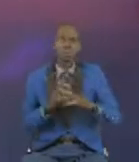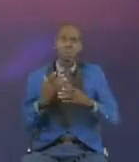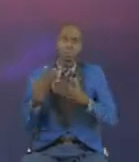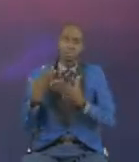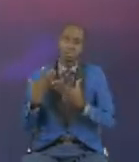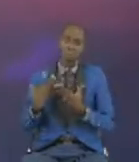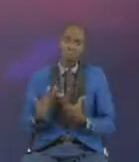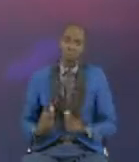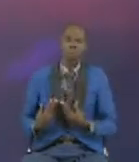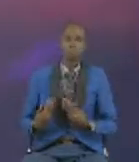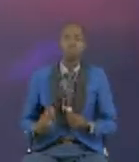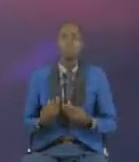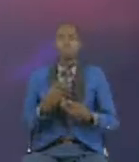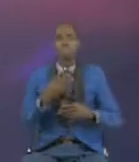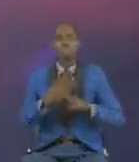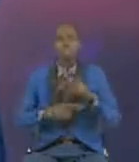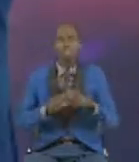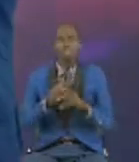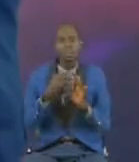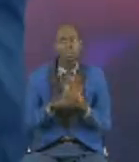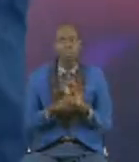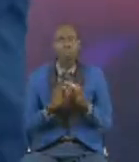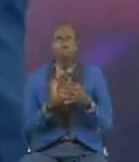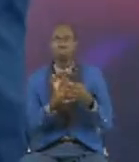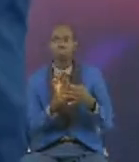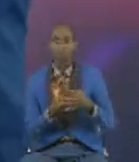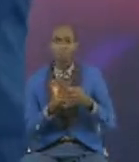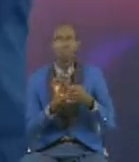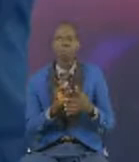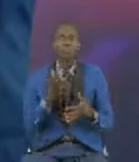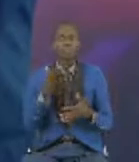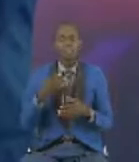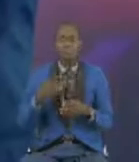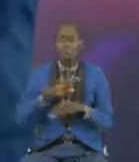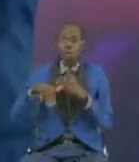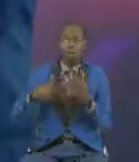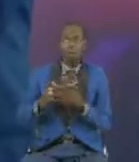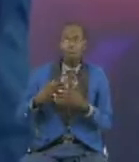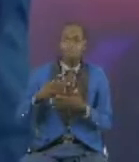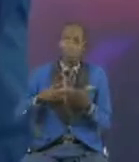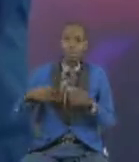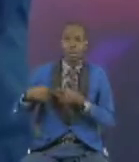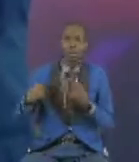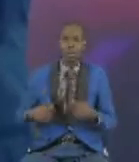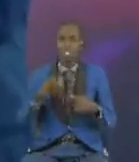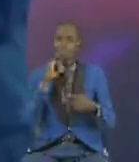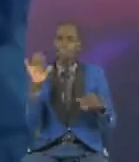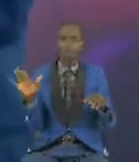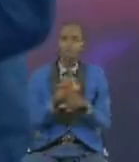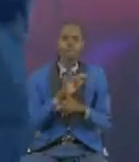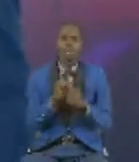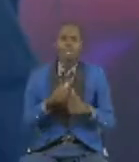douceur, pour la bonté, pour la coopération. Tout leur cœur est rempli d'indignation,